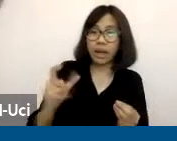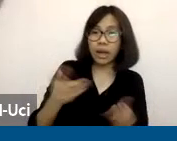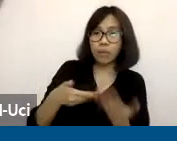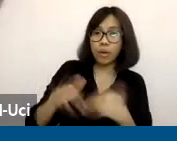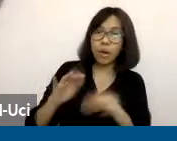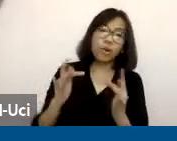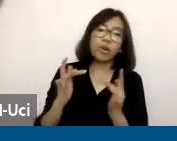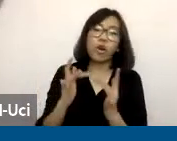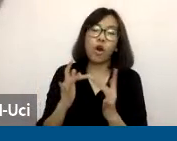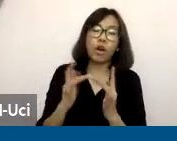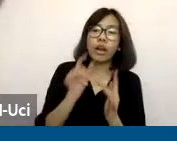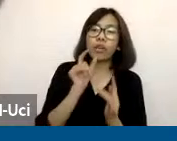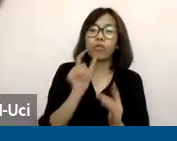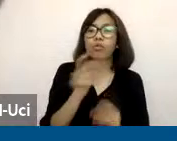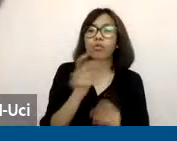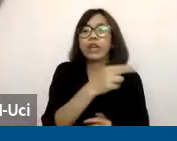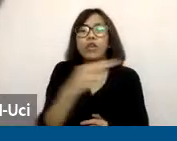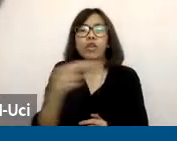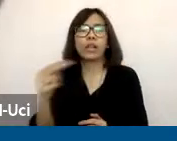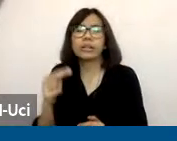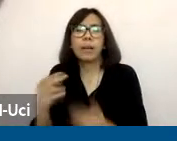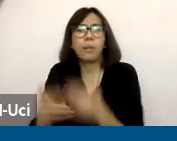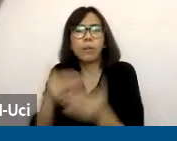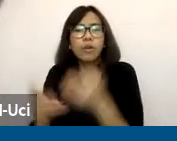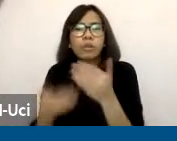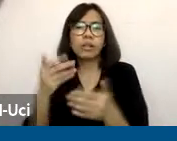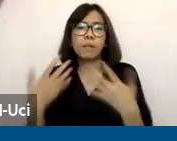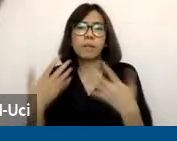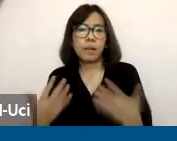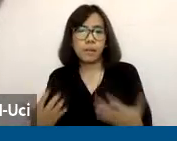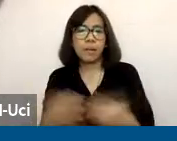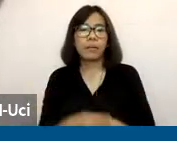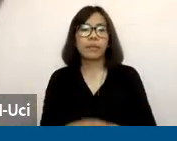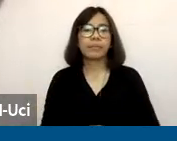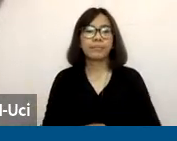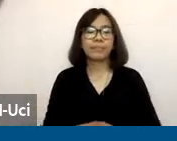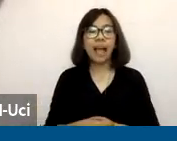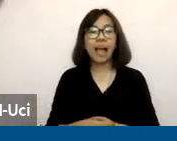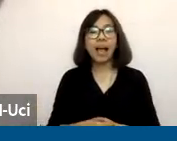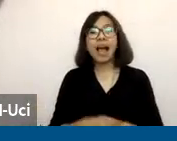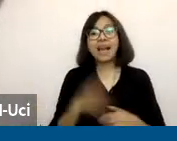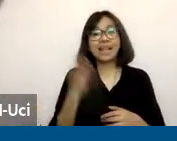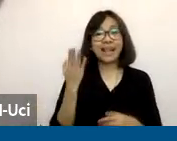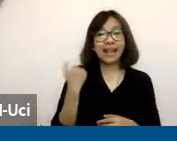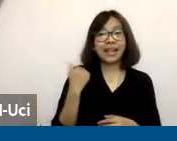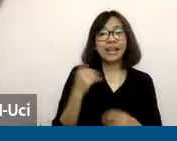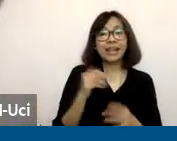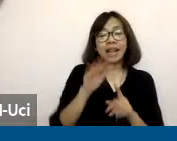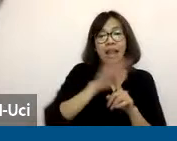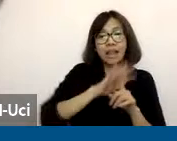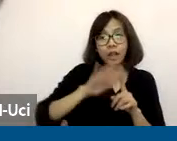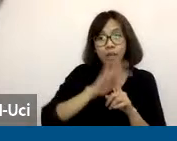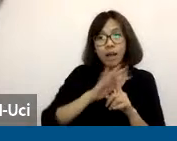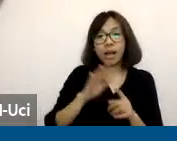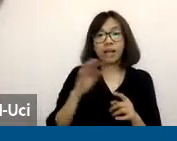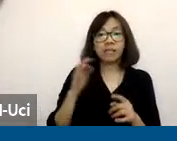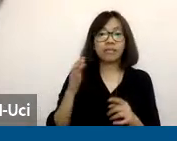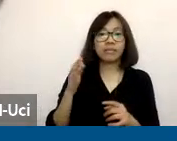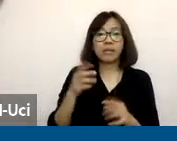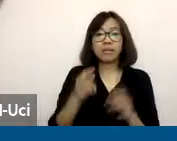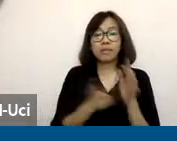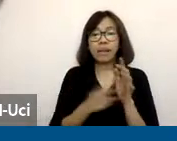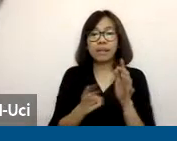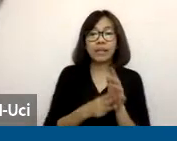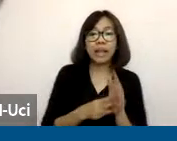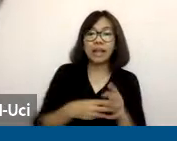sistem di level nasional nah Angger G2 latar belakang ini dua isu Ini pertama masalah